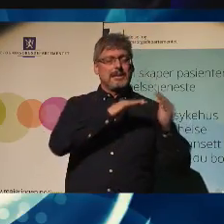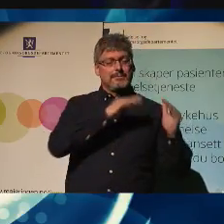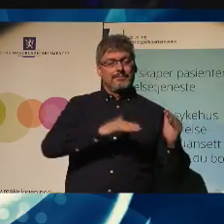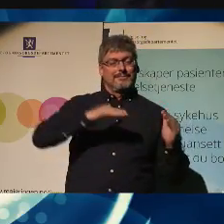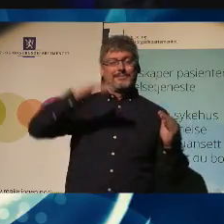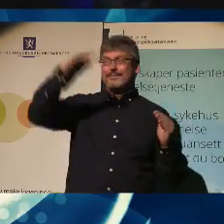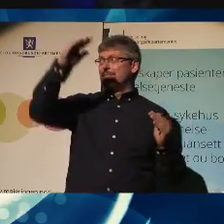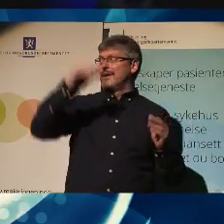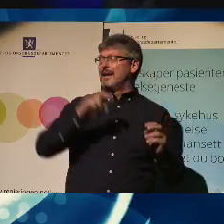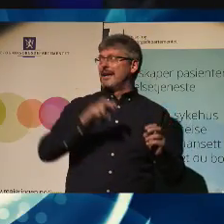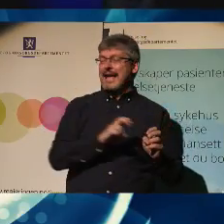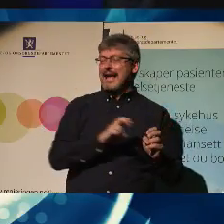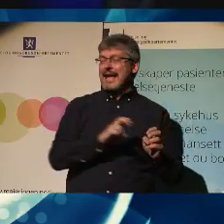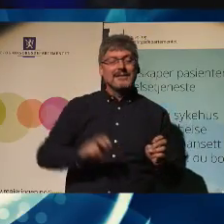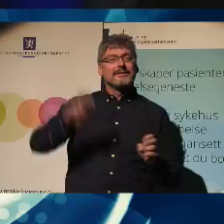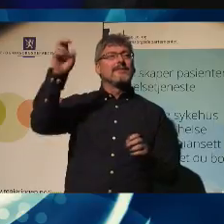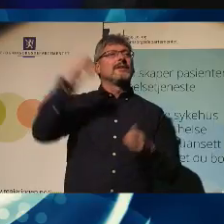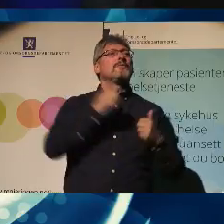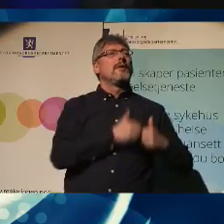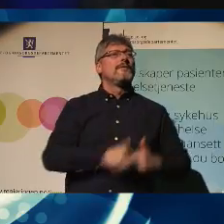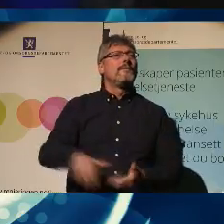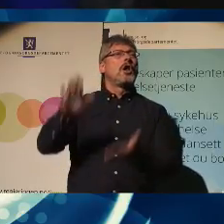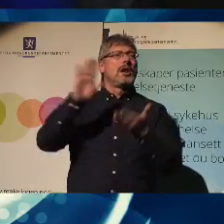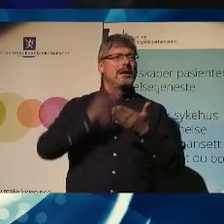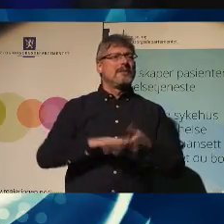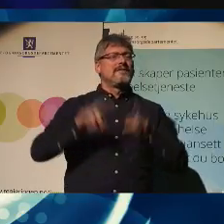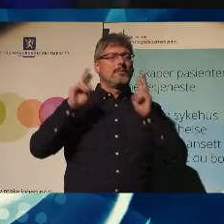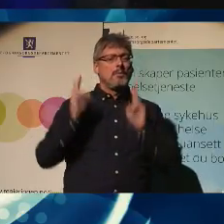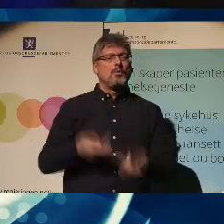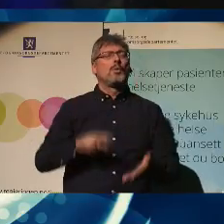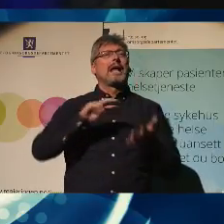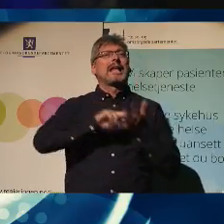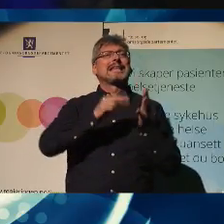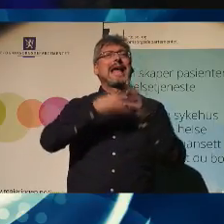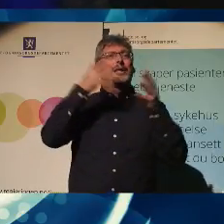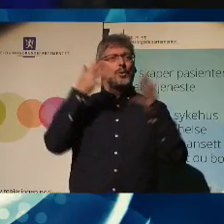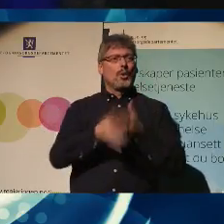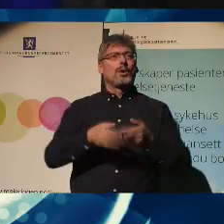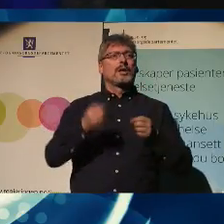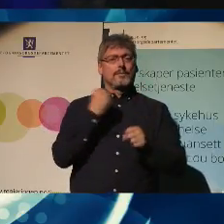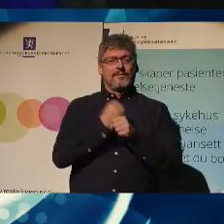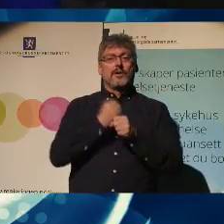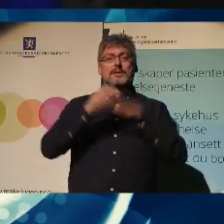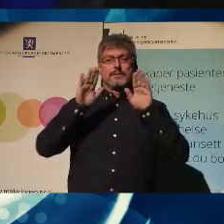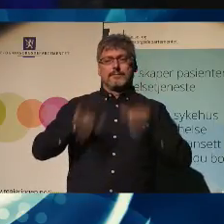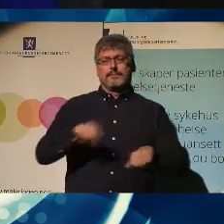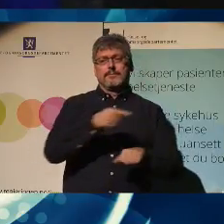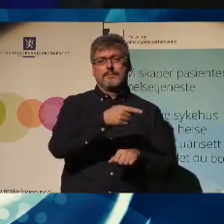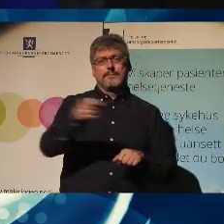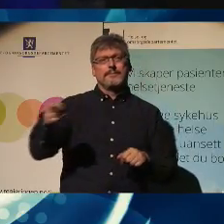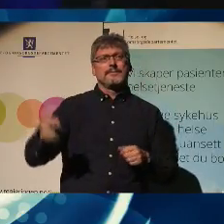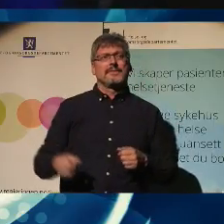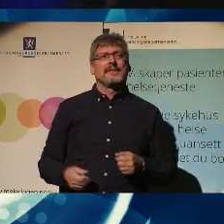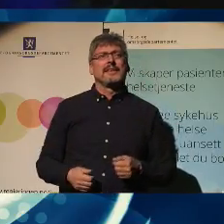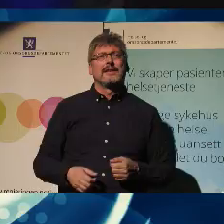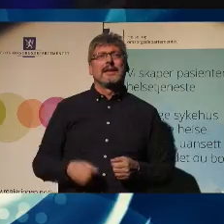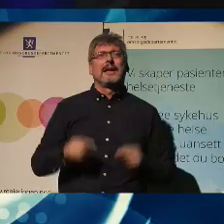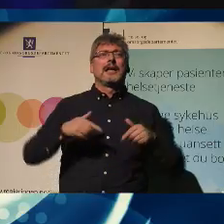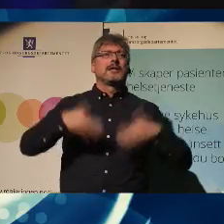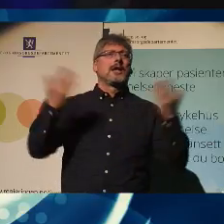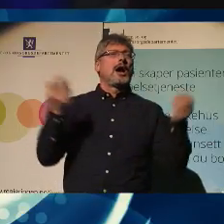vil bringe oss oppover. Vi må følge med, vi må bruke den teknologien som faktisk finnes der. I dag så